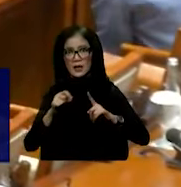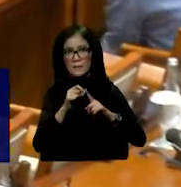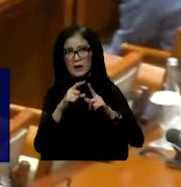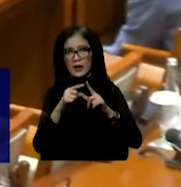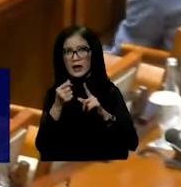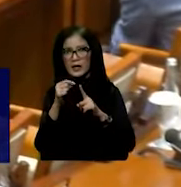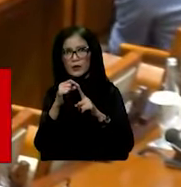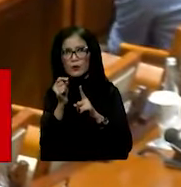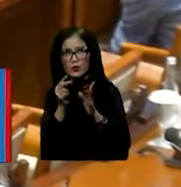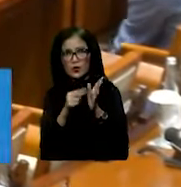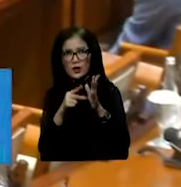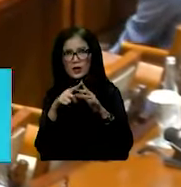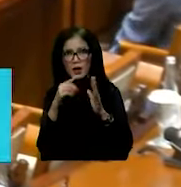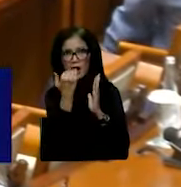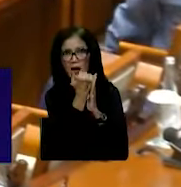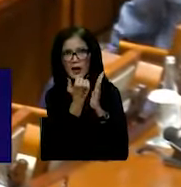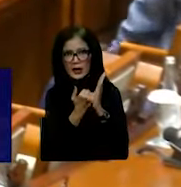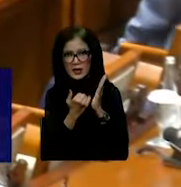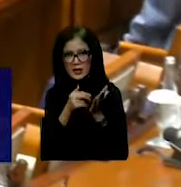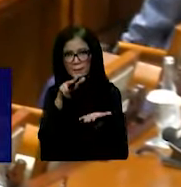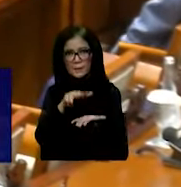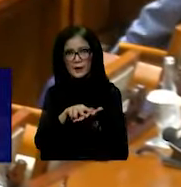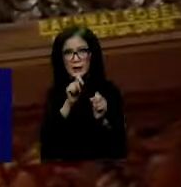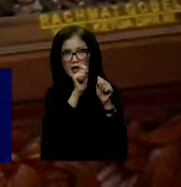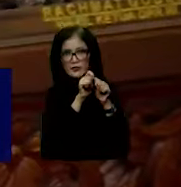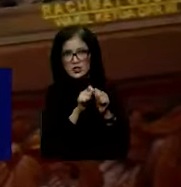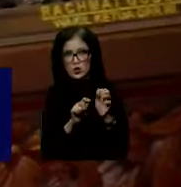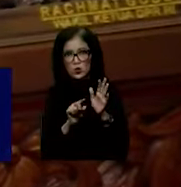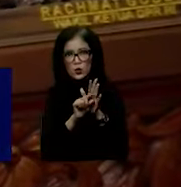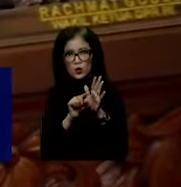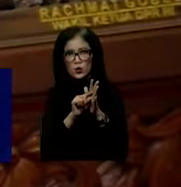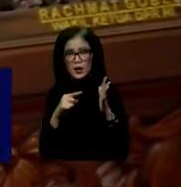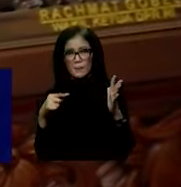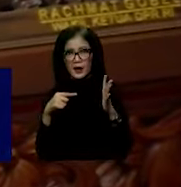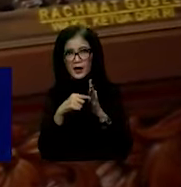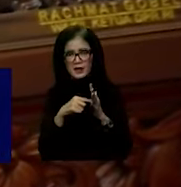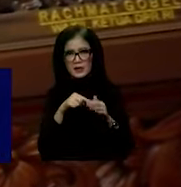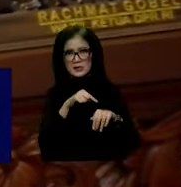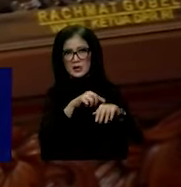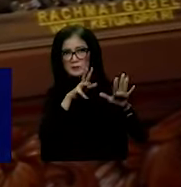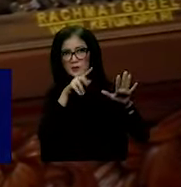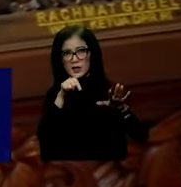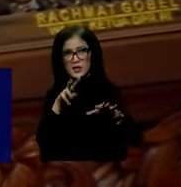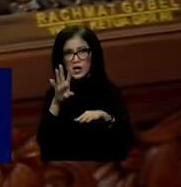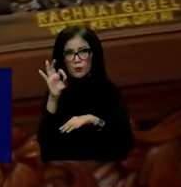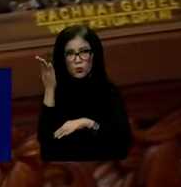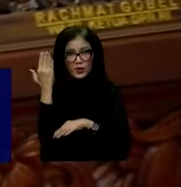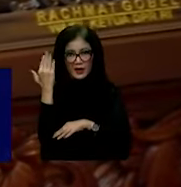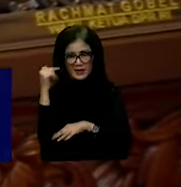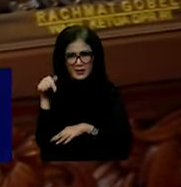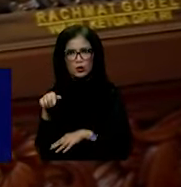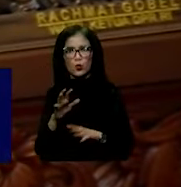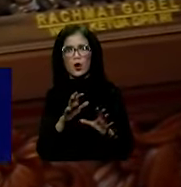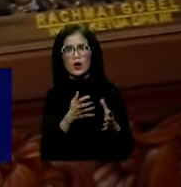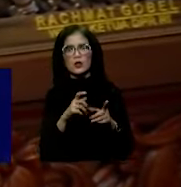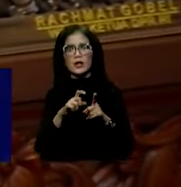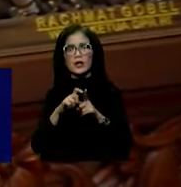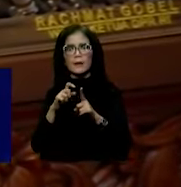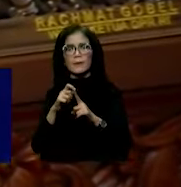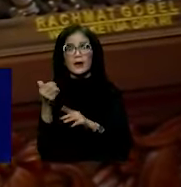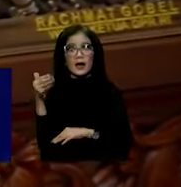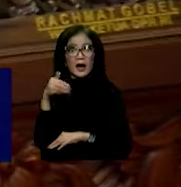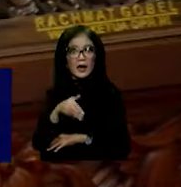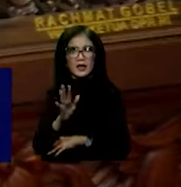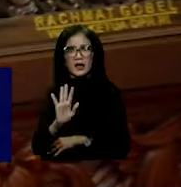agenda pengesahan revisi undang-undang Pilkada dibuka pukul 9.30 pagi tadi namun jumlah anggota DPR yang hadir tidak memenuhi